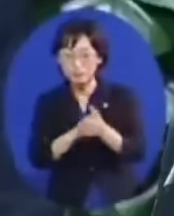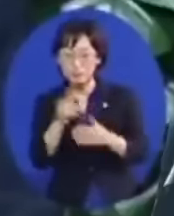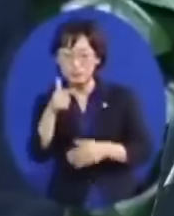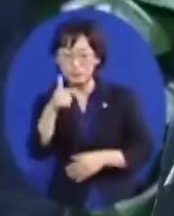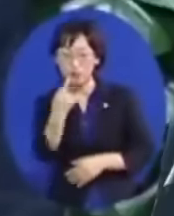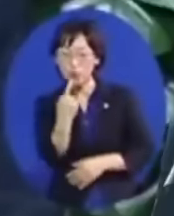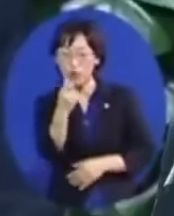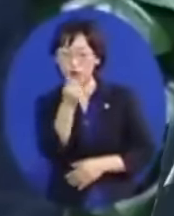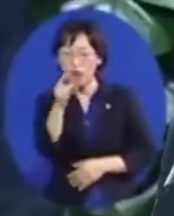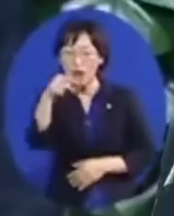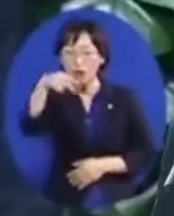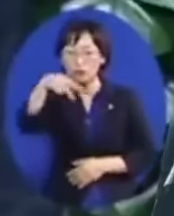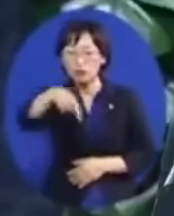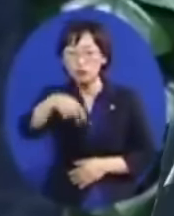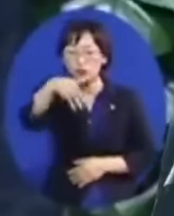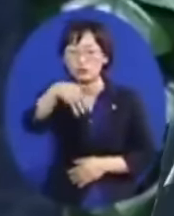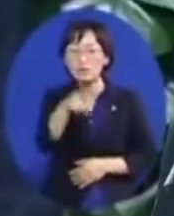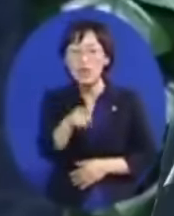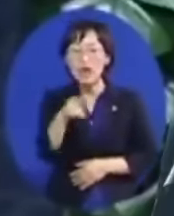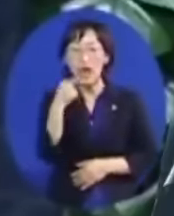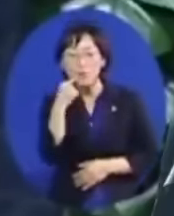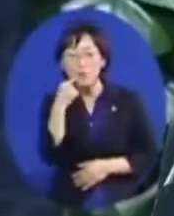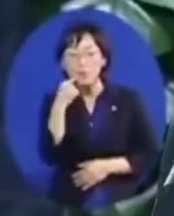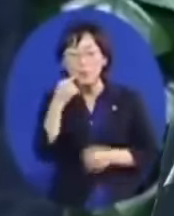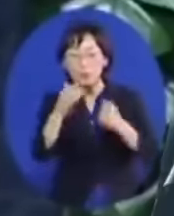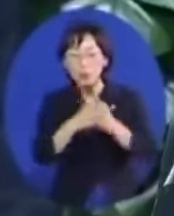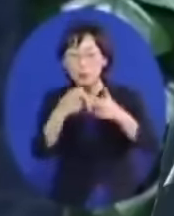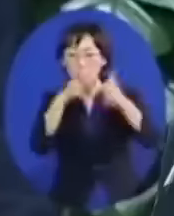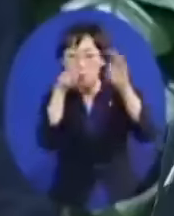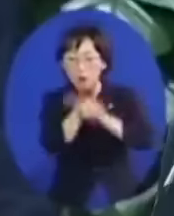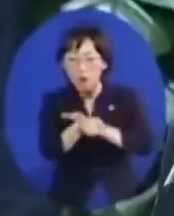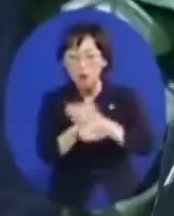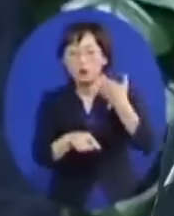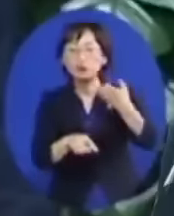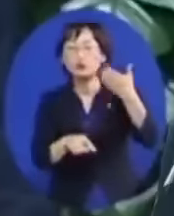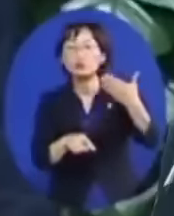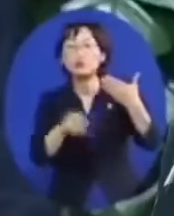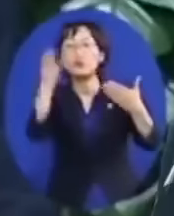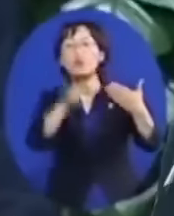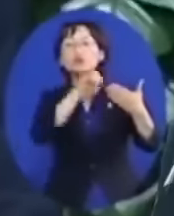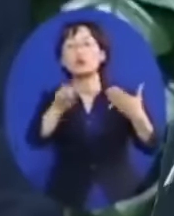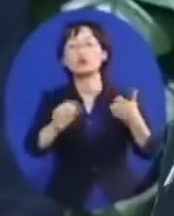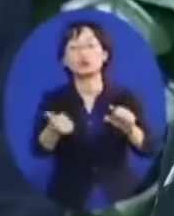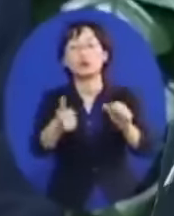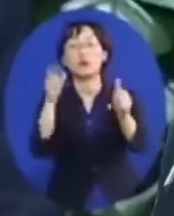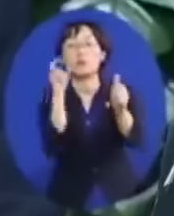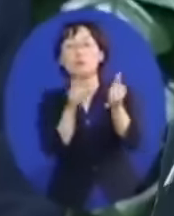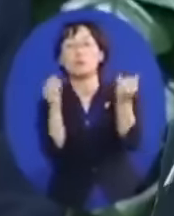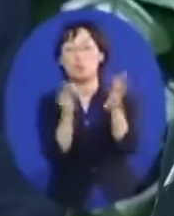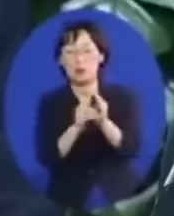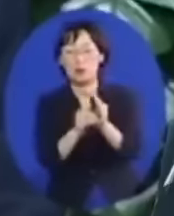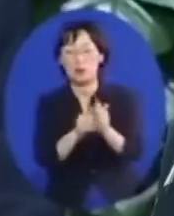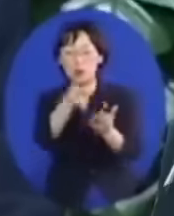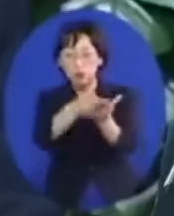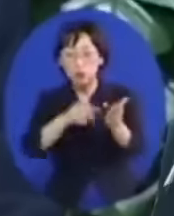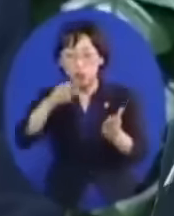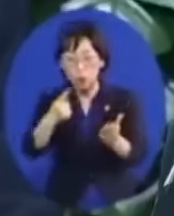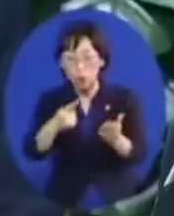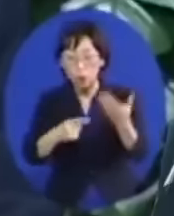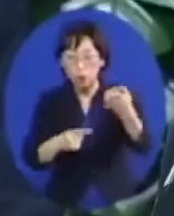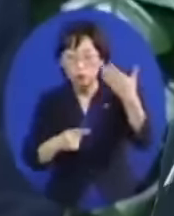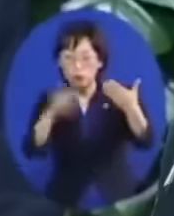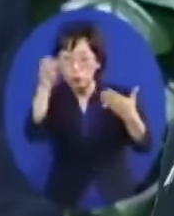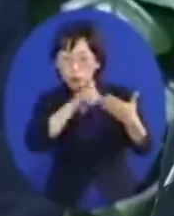걸려서 병원에서는 수술을 해도 99% 죽는다고 말했었습니다. 수술을 받아도 99%